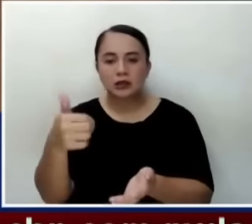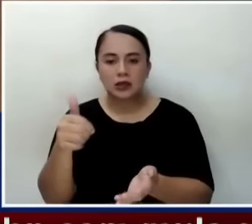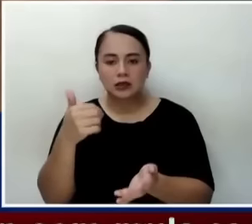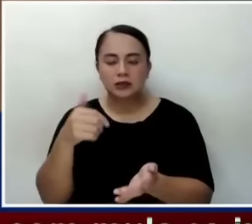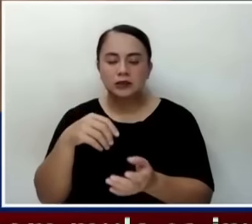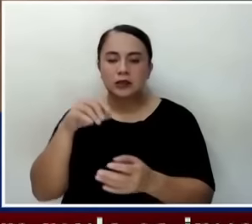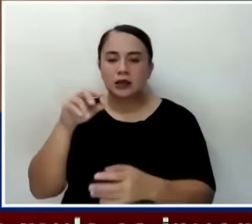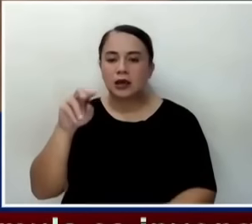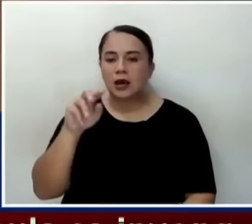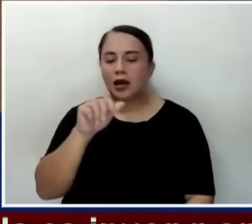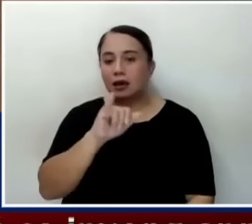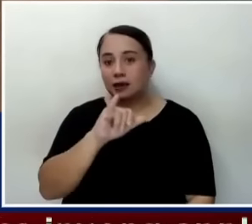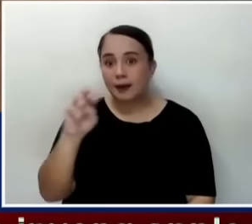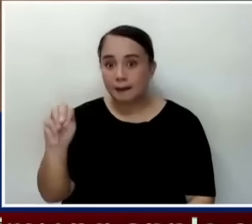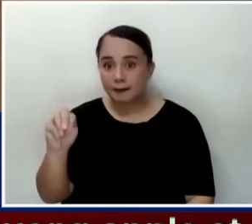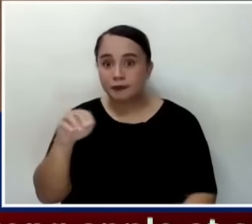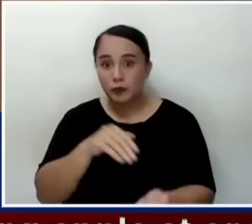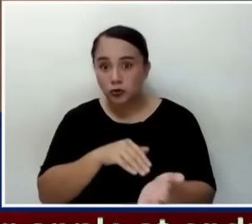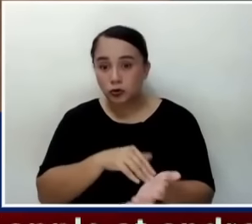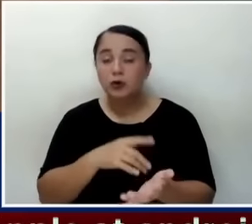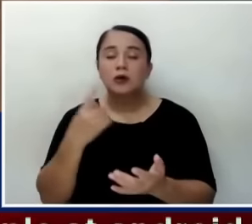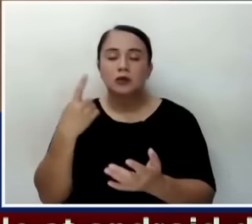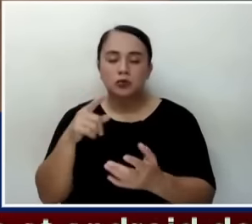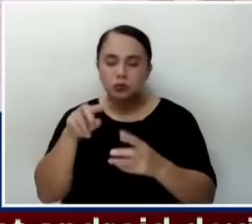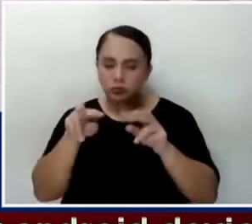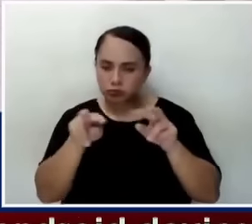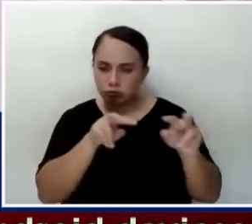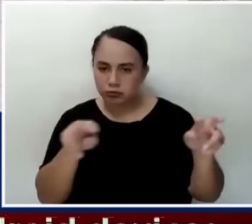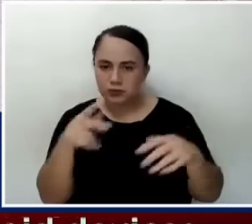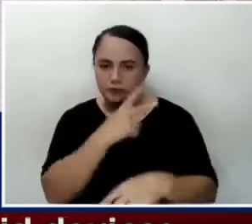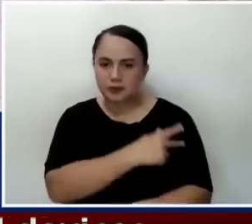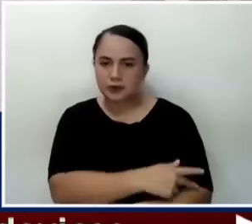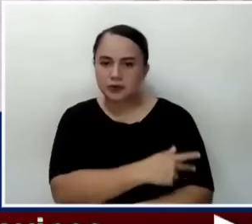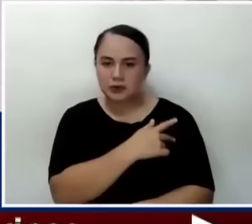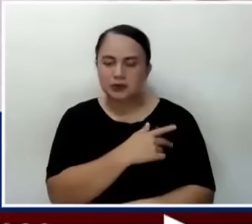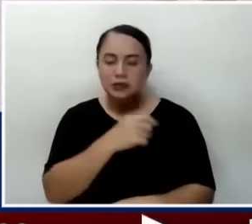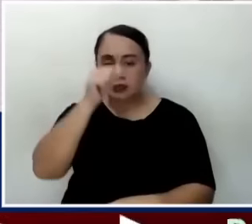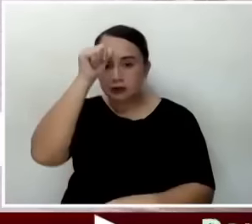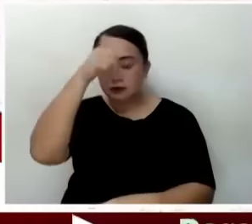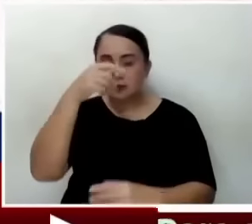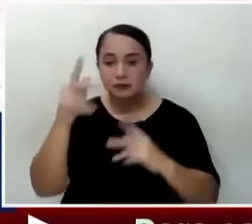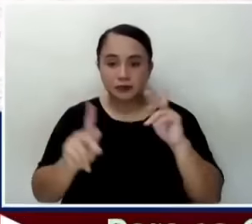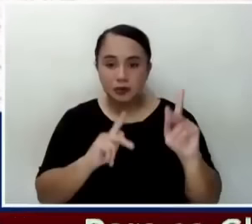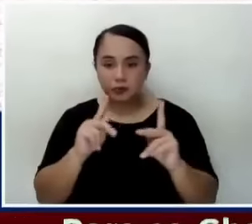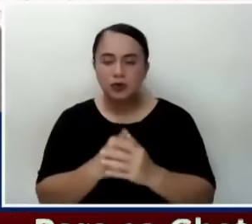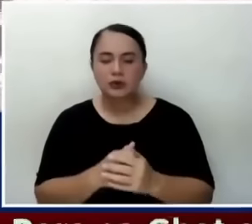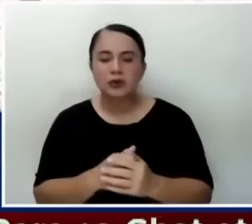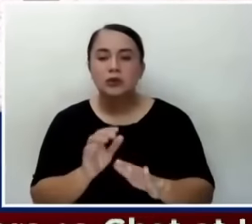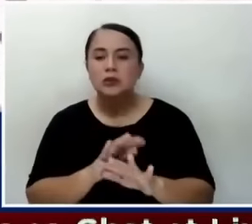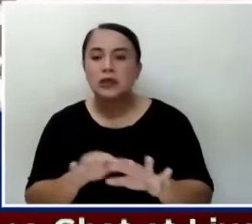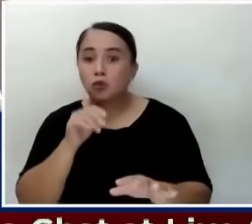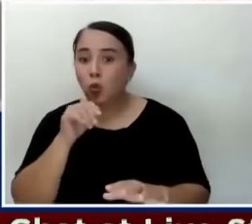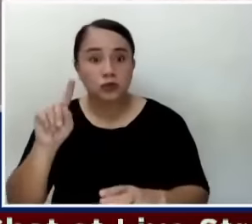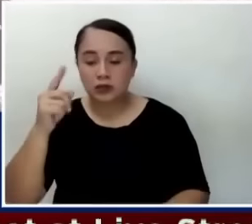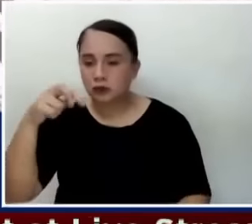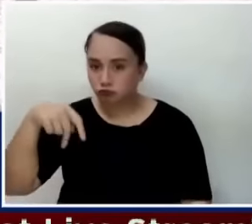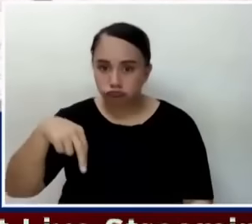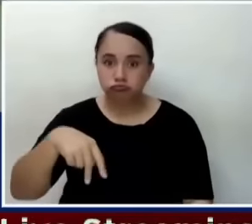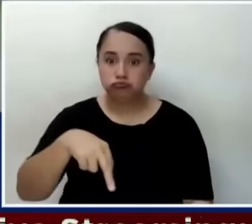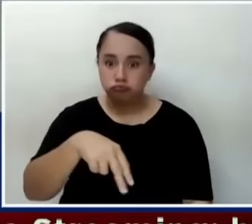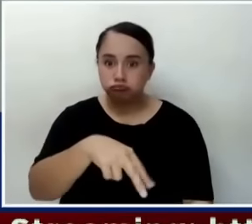medicine doctors to help us to monitor these patients. Paalala niya sa publiko, hindi lang sa paglusong sa baha ng may